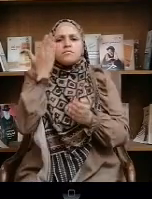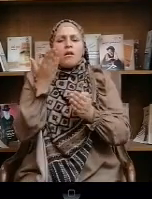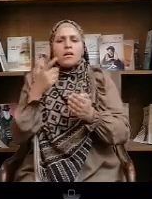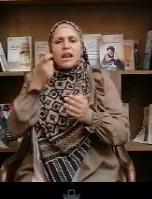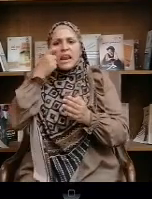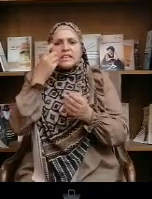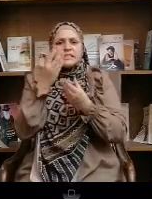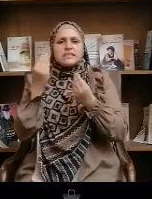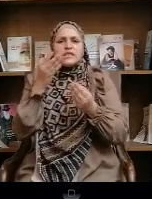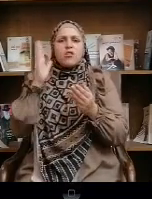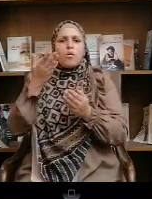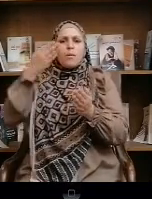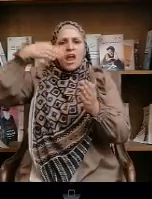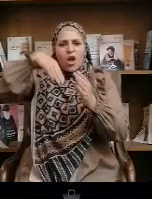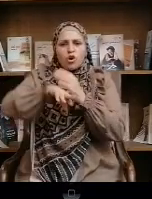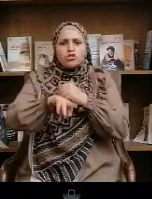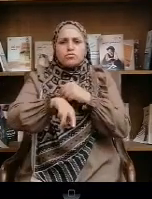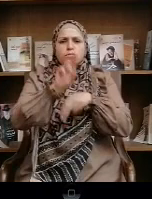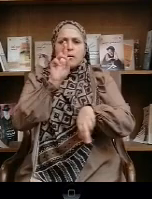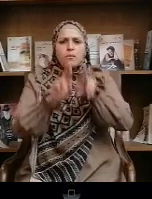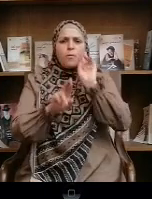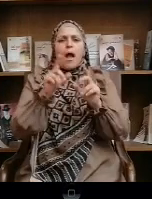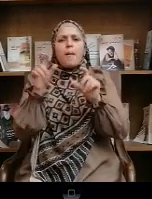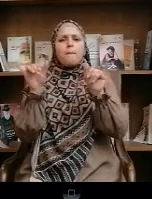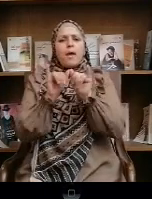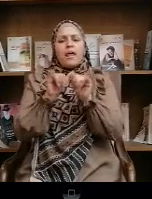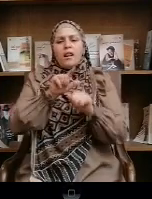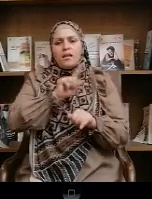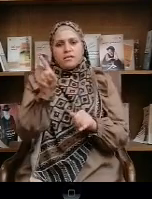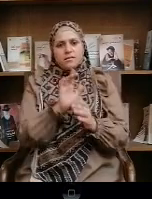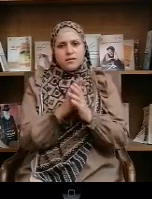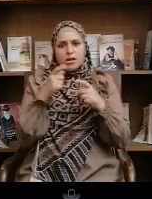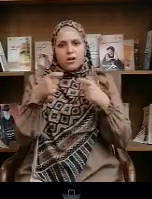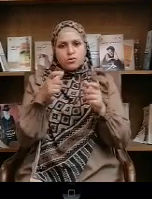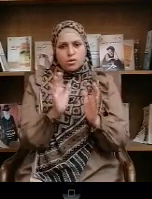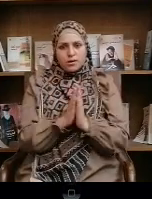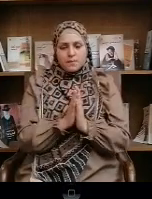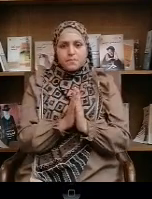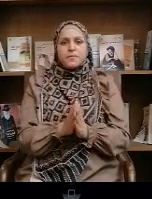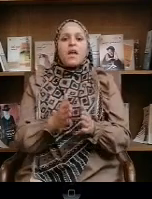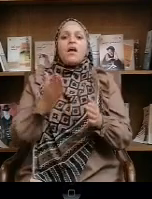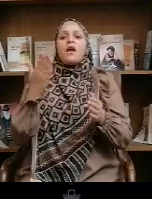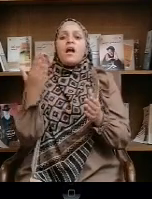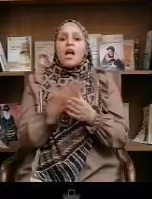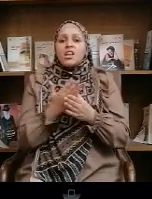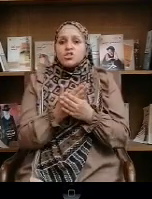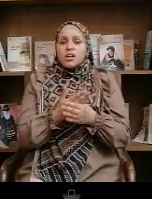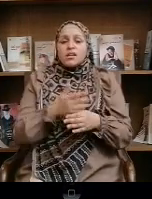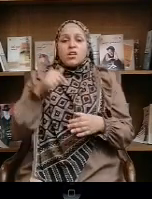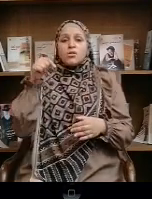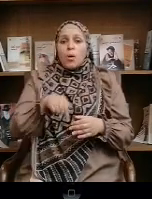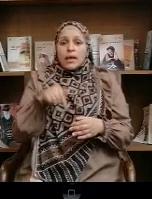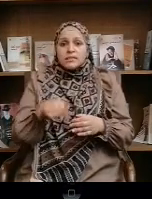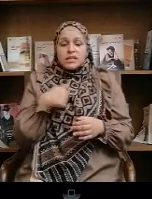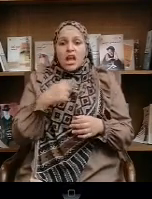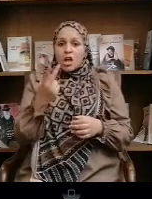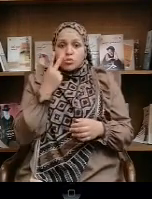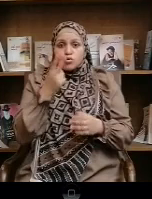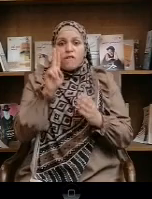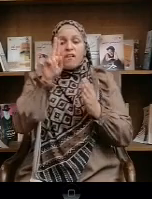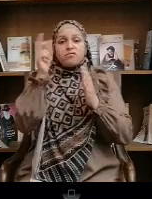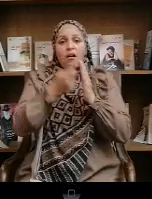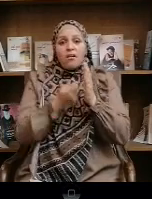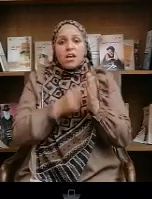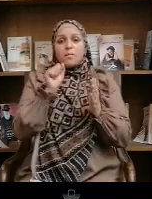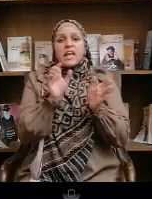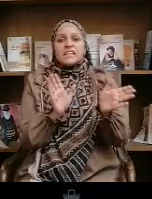للتاثر بالهجمات الخاصه بالقرصنه الالكترونيه يمكن الحقيقه لما نشوف